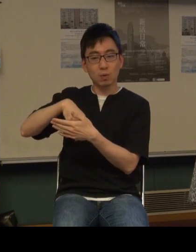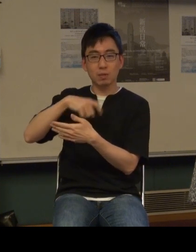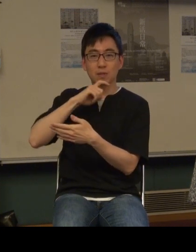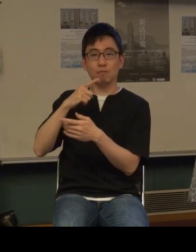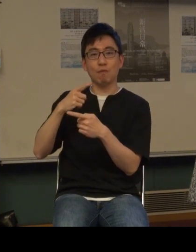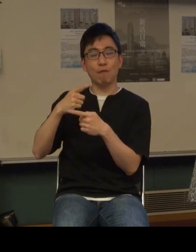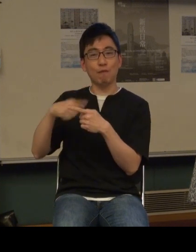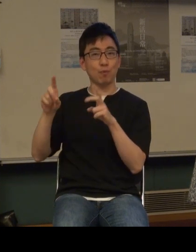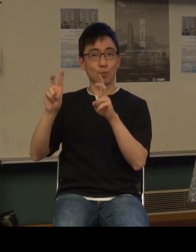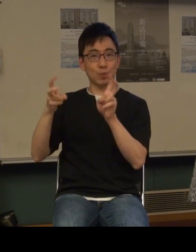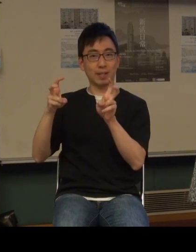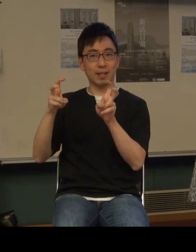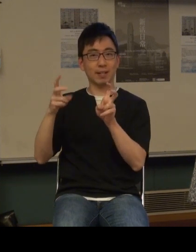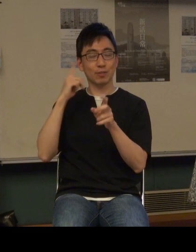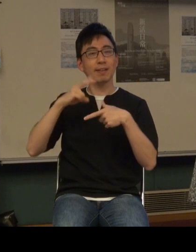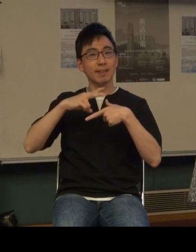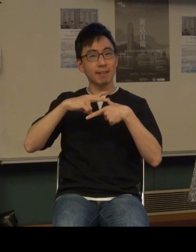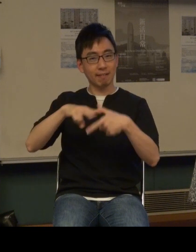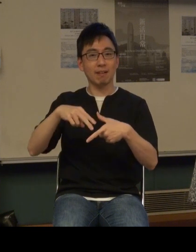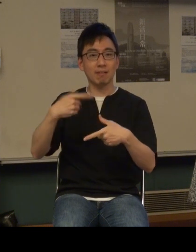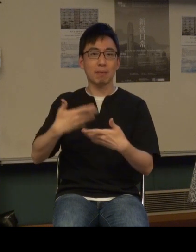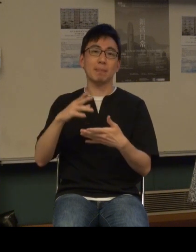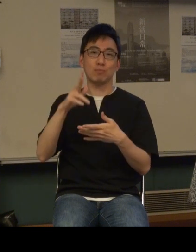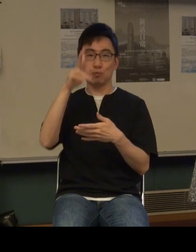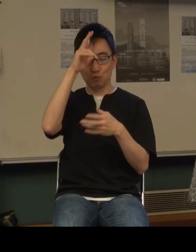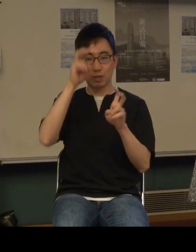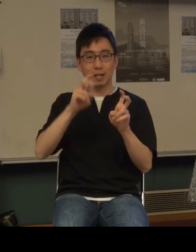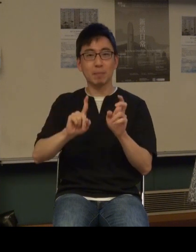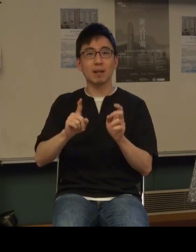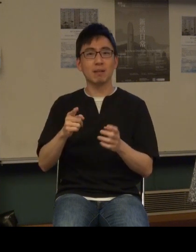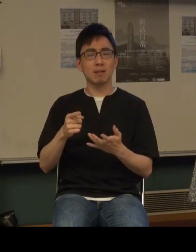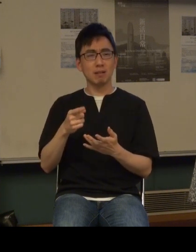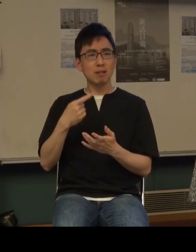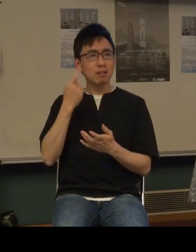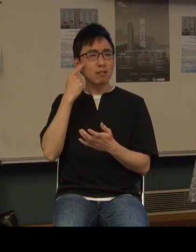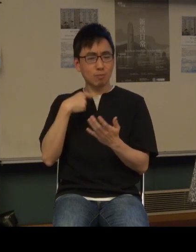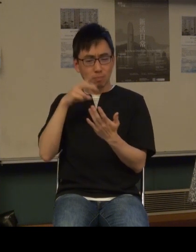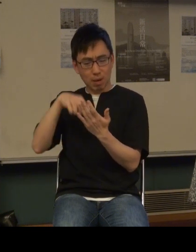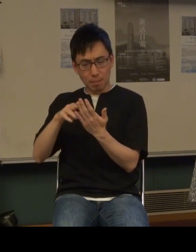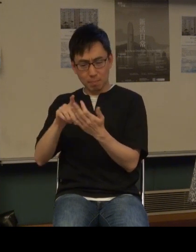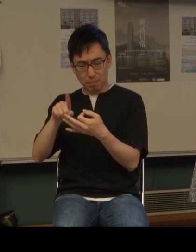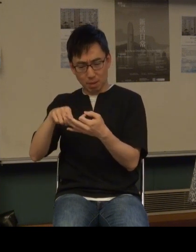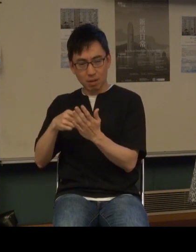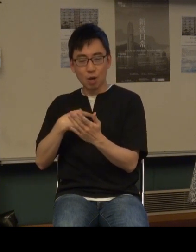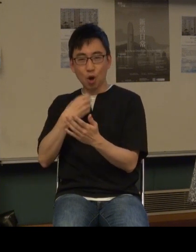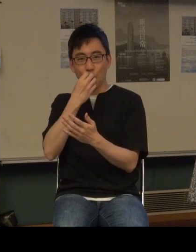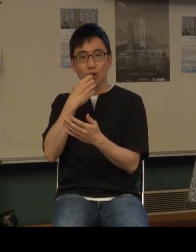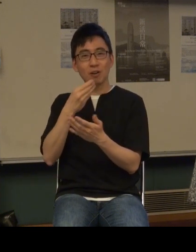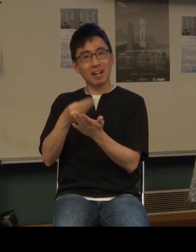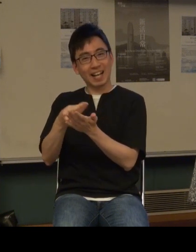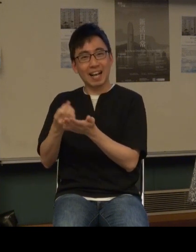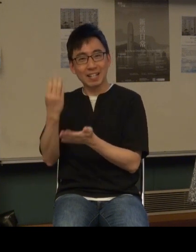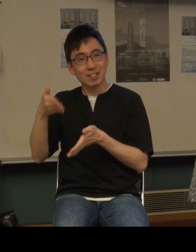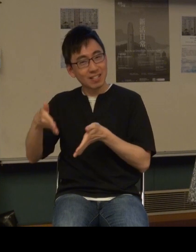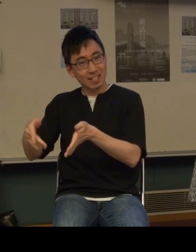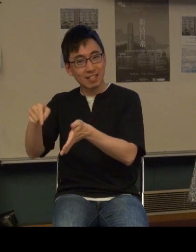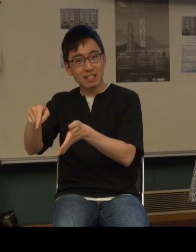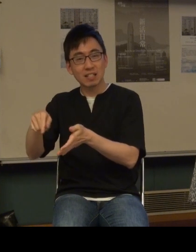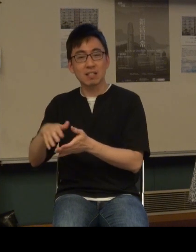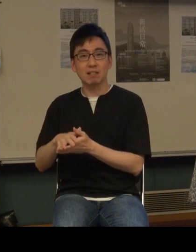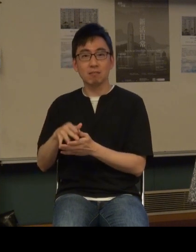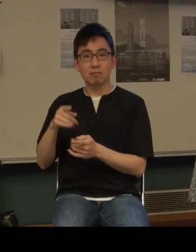啊，去介紹下佢今晚嗰個主題，叫做其實咧好多人都留意到本書叫《香港街市》。咁《香港街市》咧個副